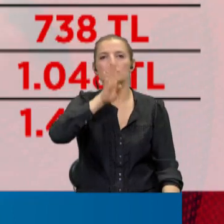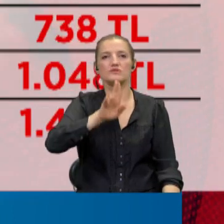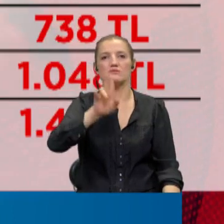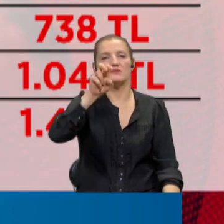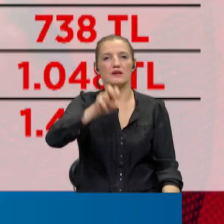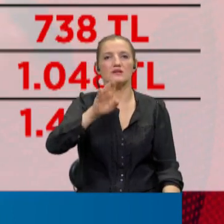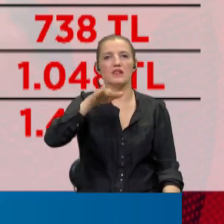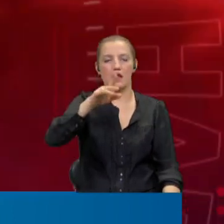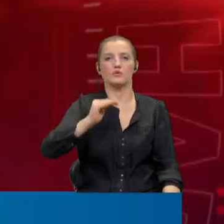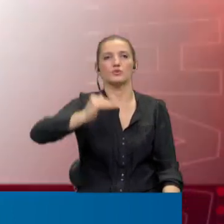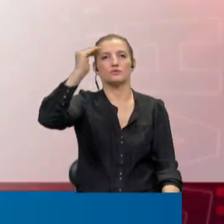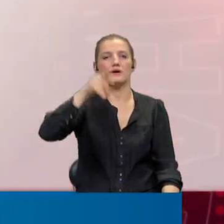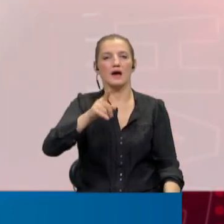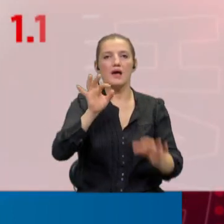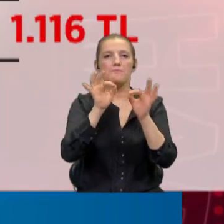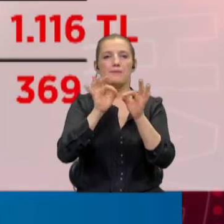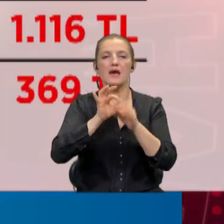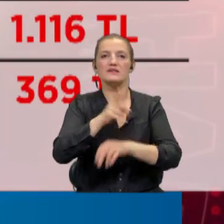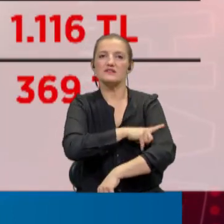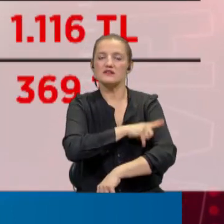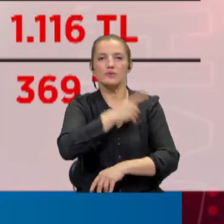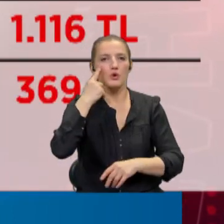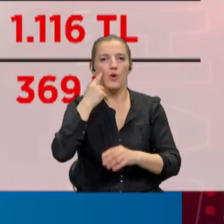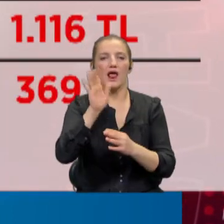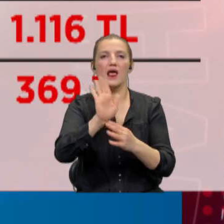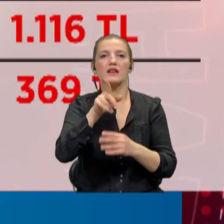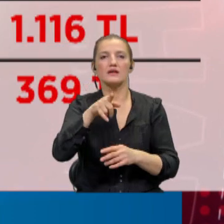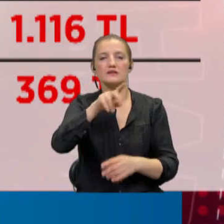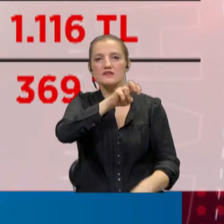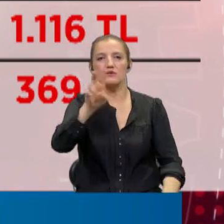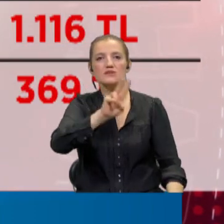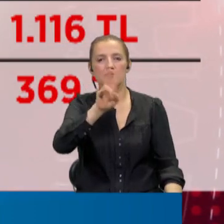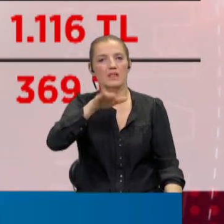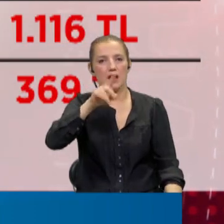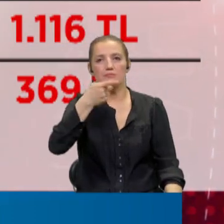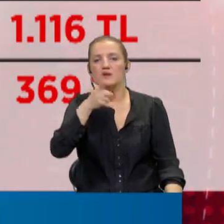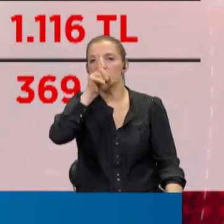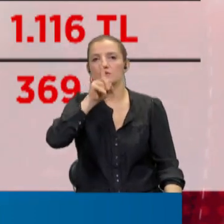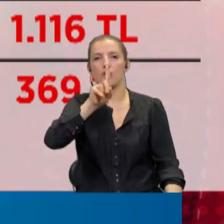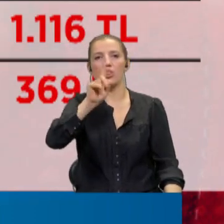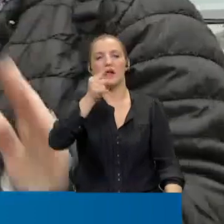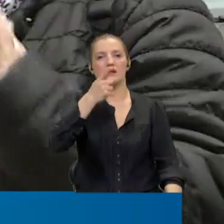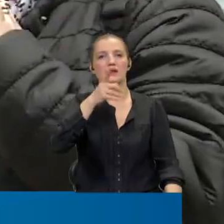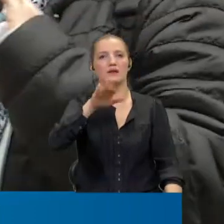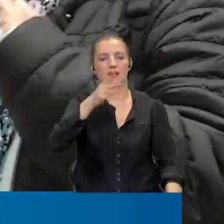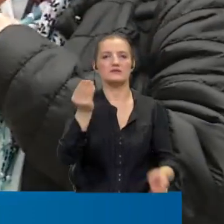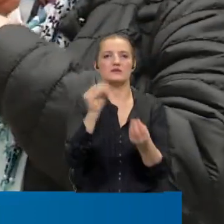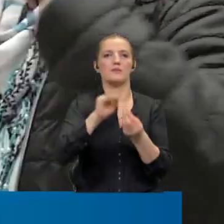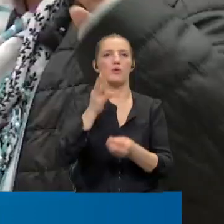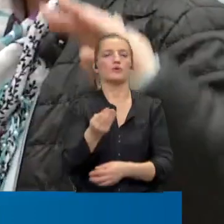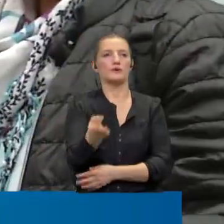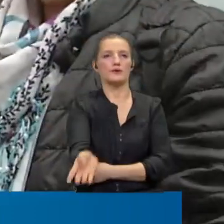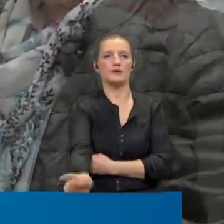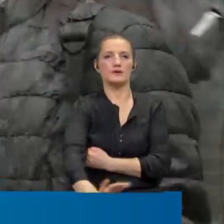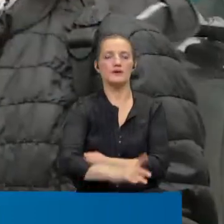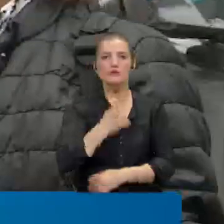1478 liraya yükseldi B sınıf bu için ödenecek ücret 800 20 liradan 1100 16 liraya çıktı söylenecek